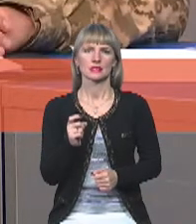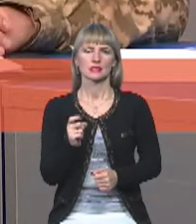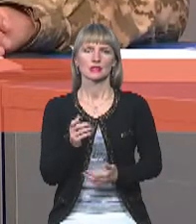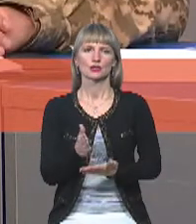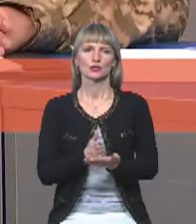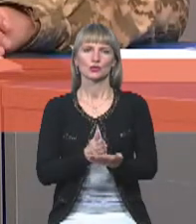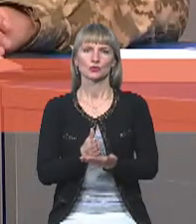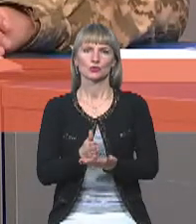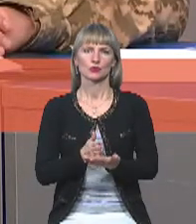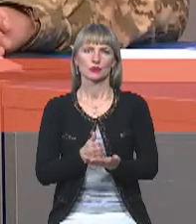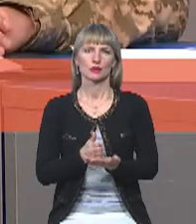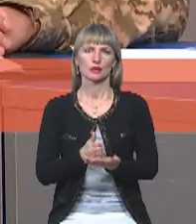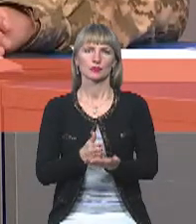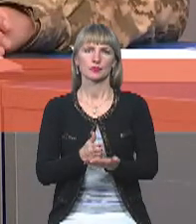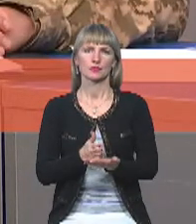служби